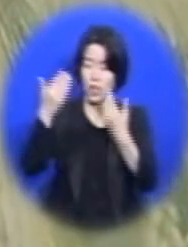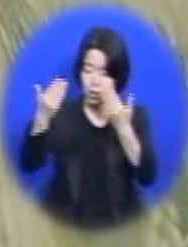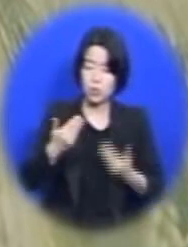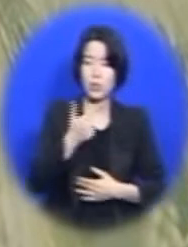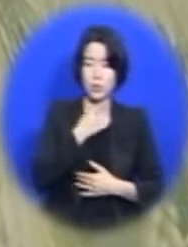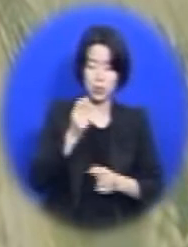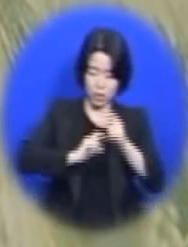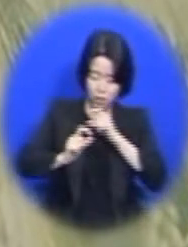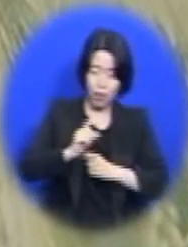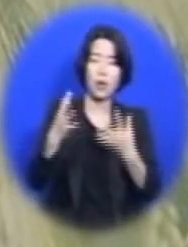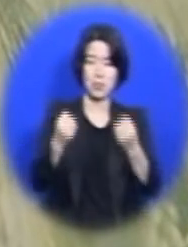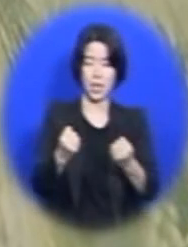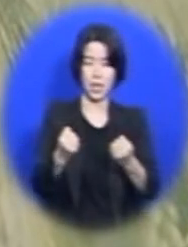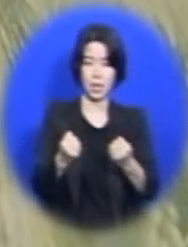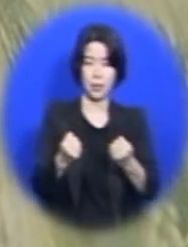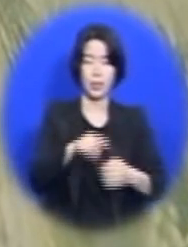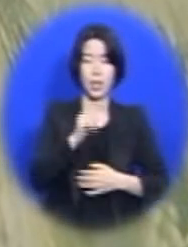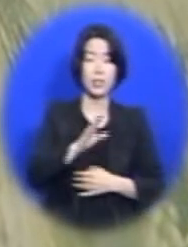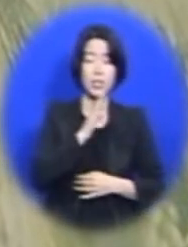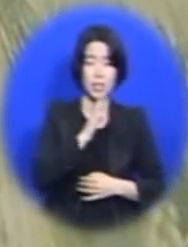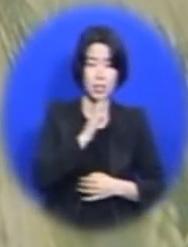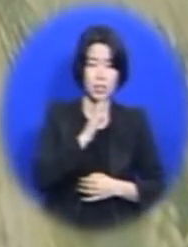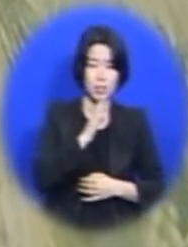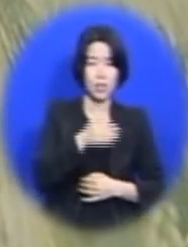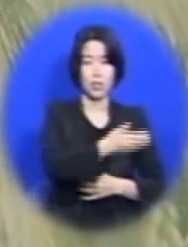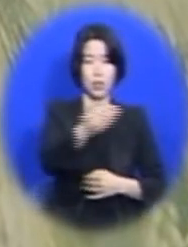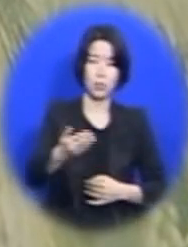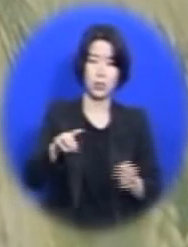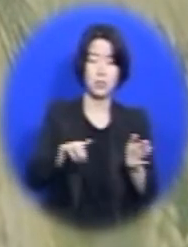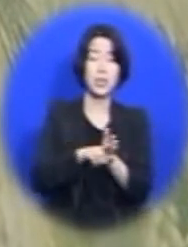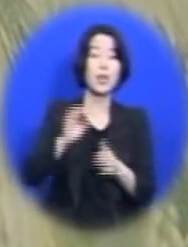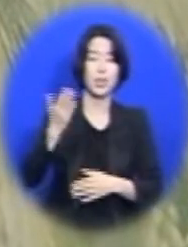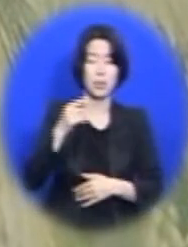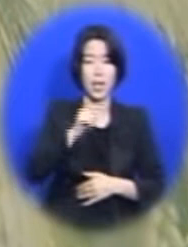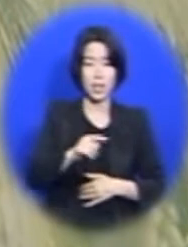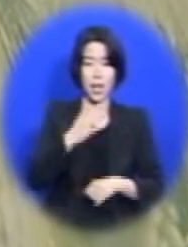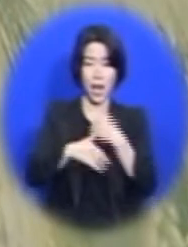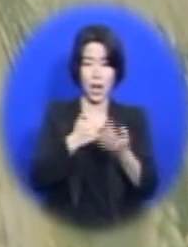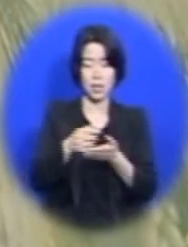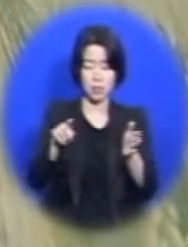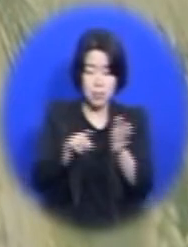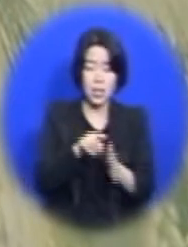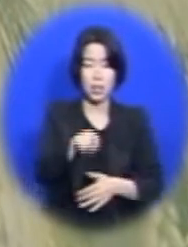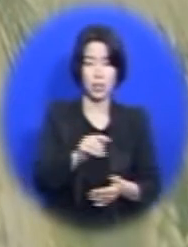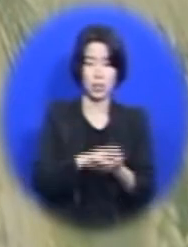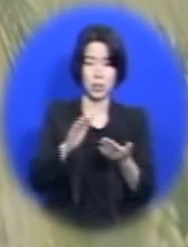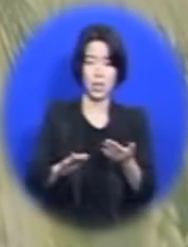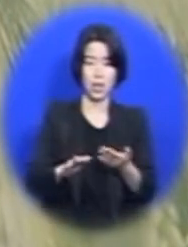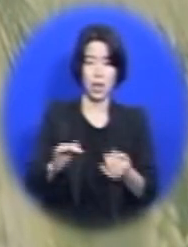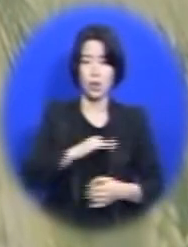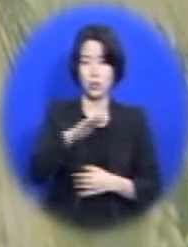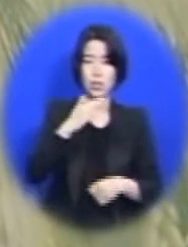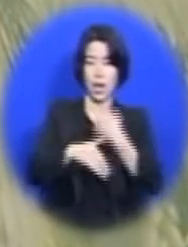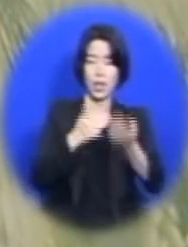더 많다는 겁니다. 그 사실을 여러분이 믿으셔야 돼요. 그게 하나님을 믿는 겁니다. 우리가